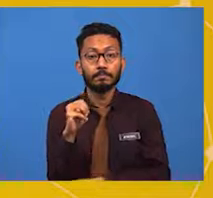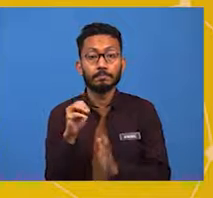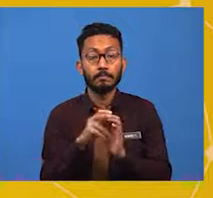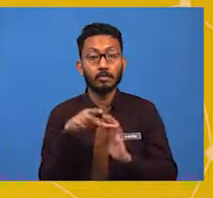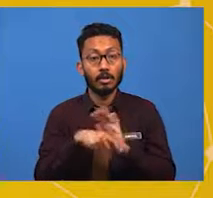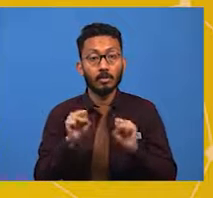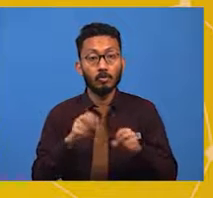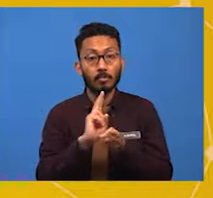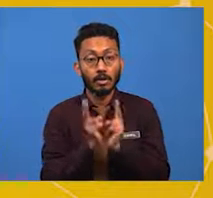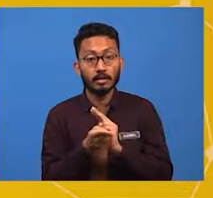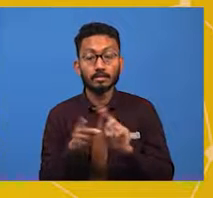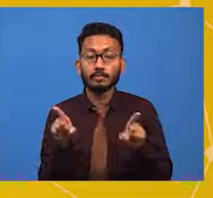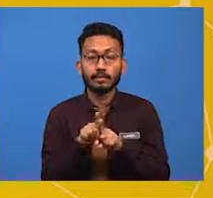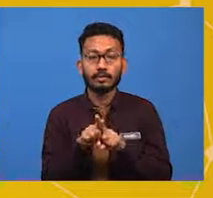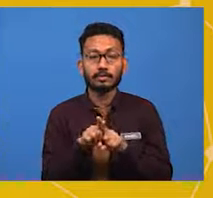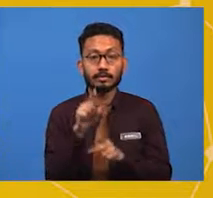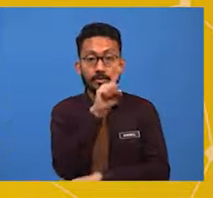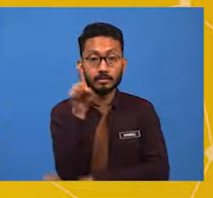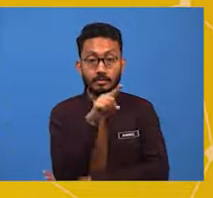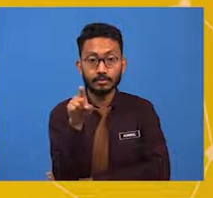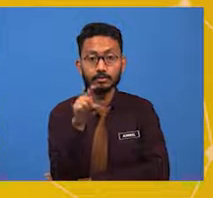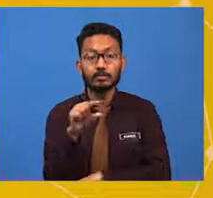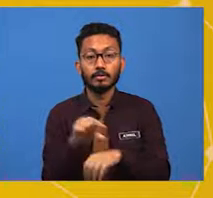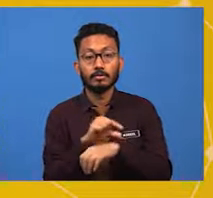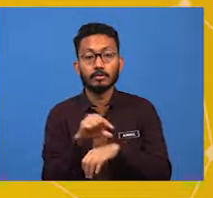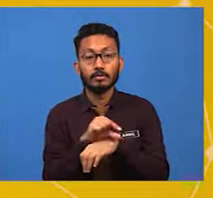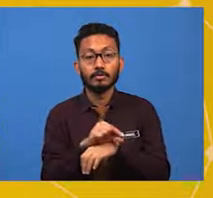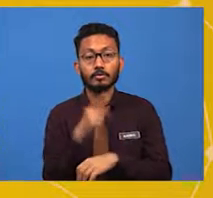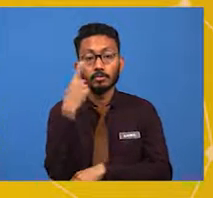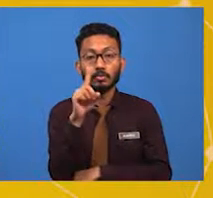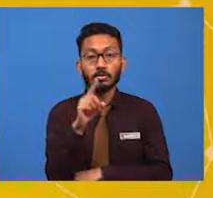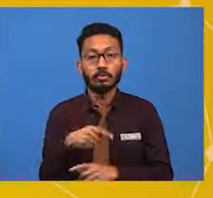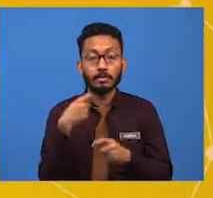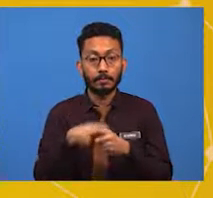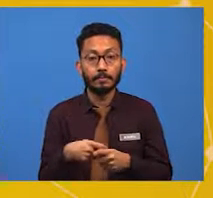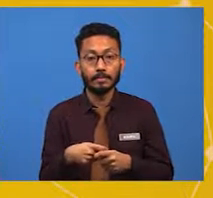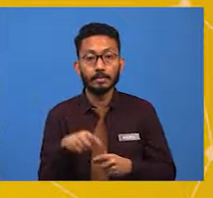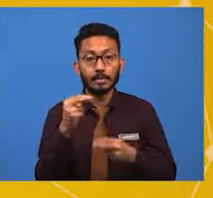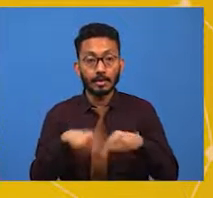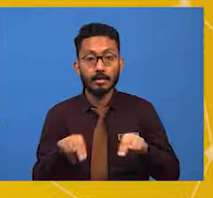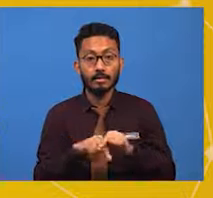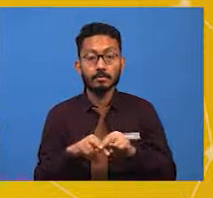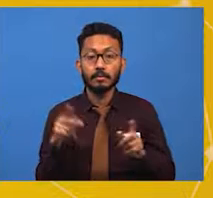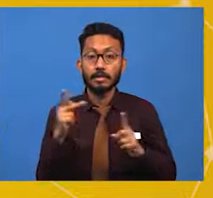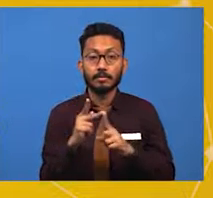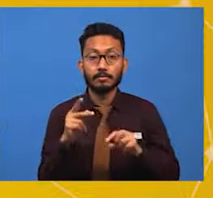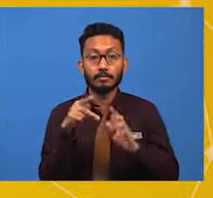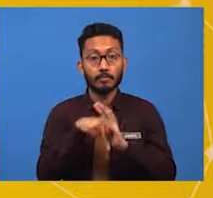Tanda sama dengan digunakan untuk menetapkan nilai kepada pemboleh ubah.